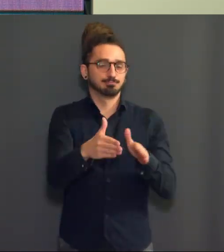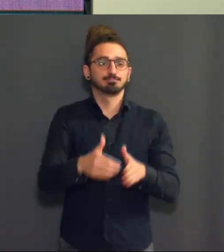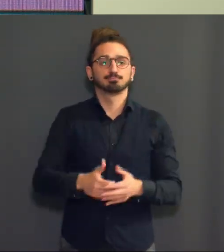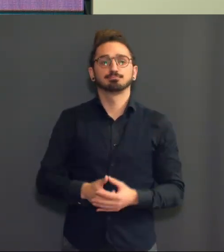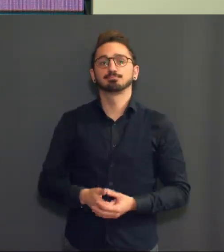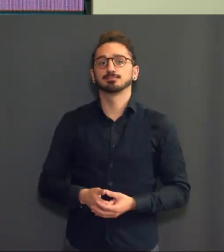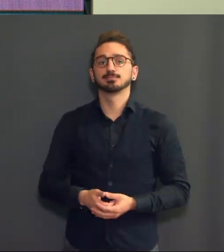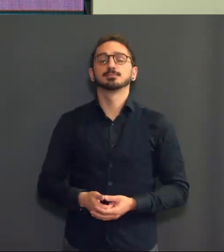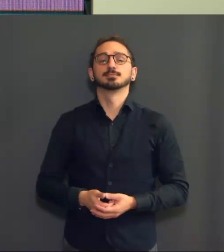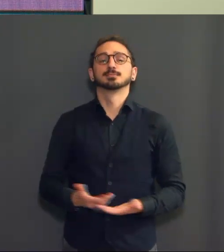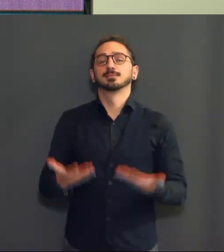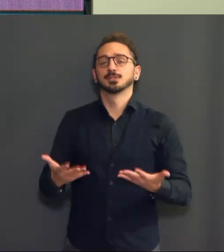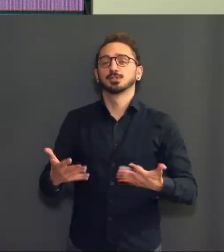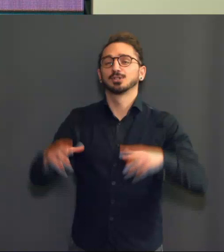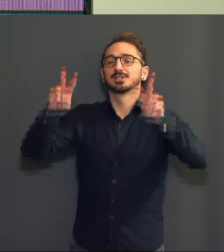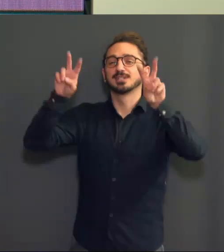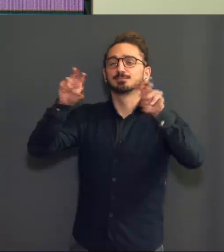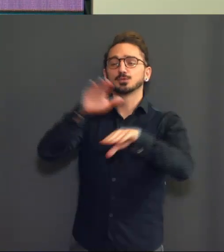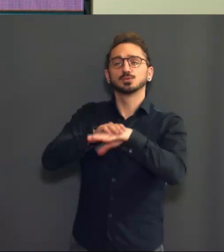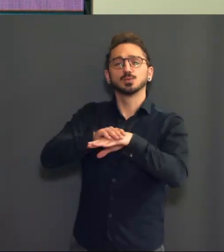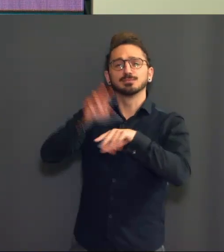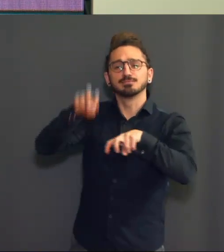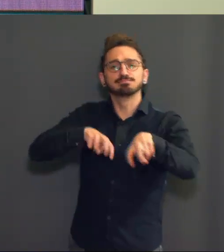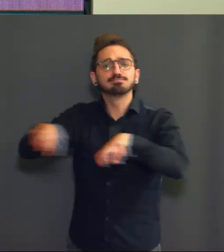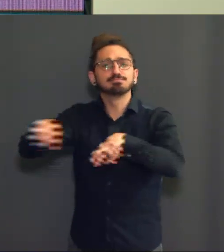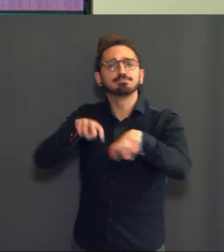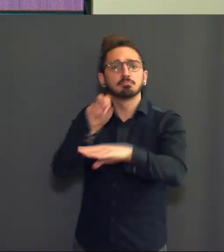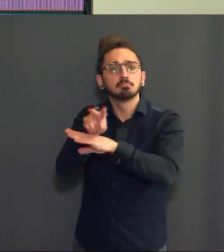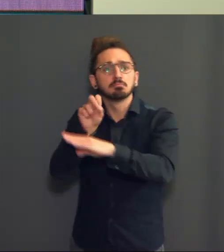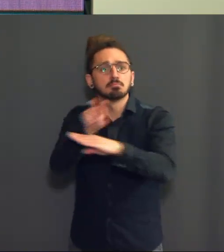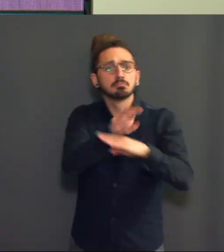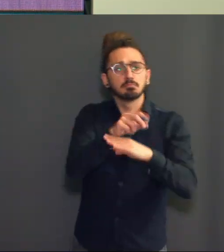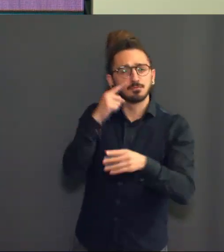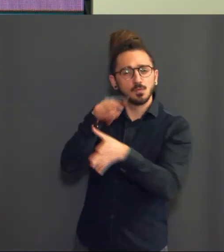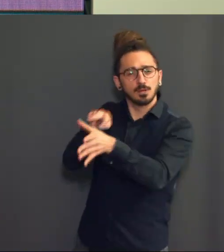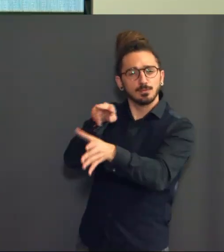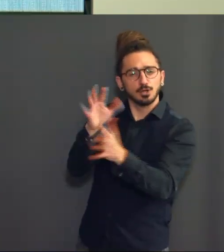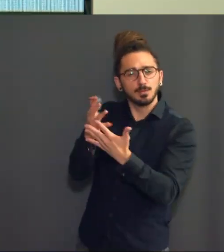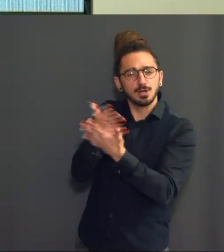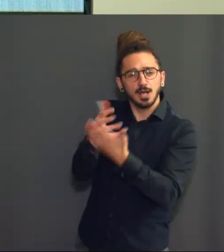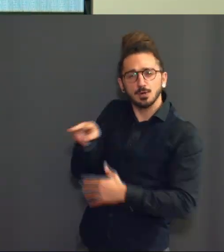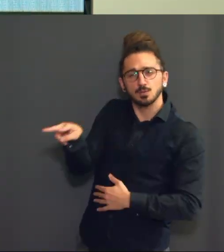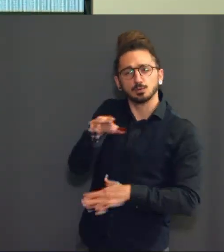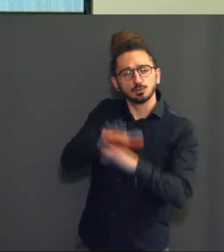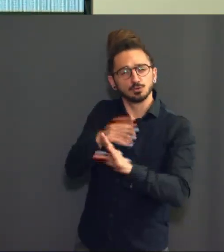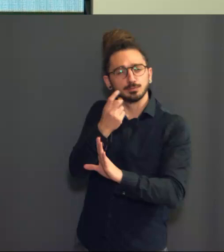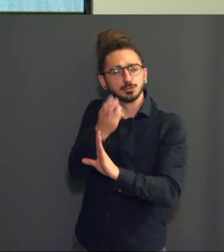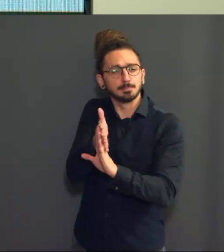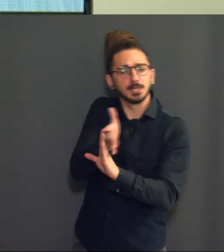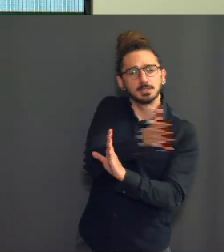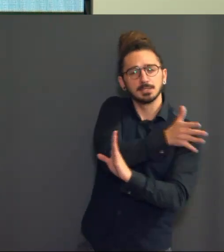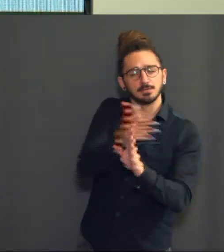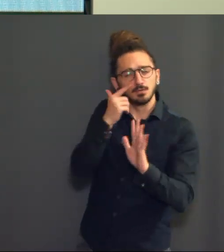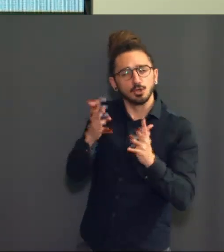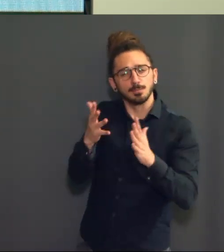comme vous le savez. On va vous donner un petit aperçu de notre mobilité durant les dernières semaines. La bonne nouvelle, c'est